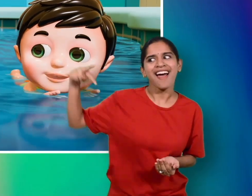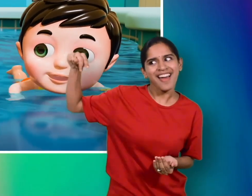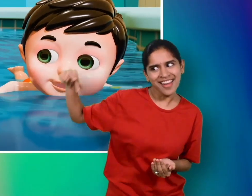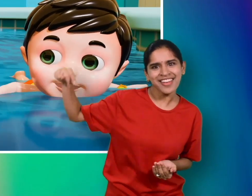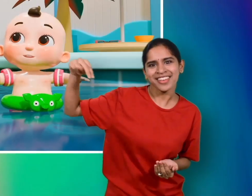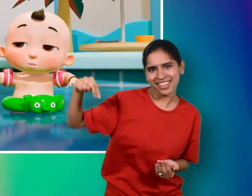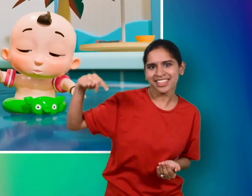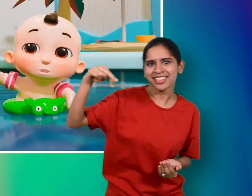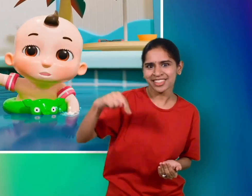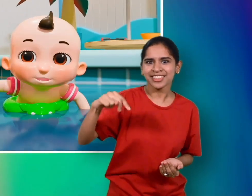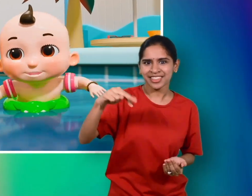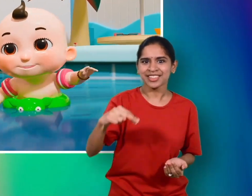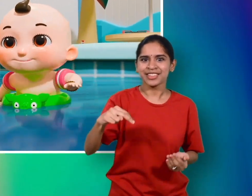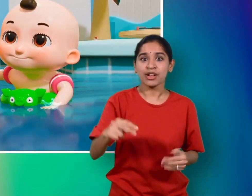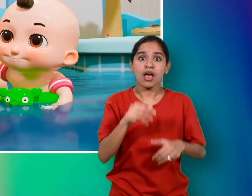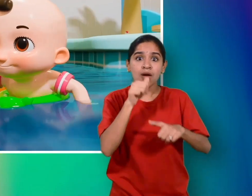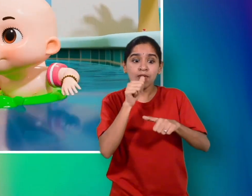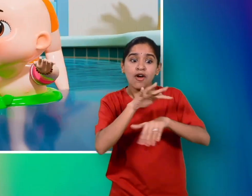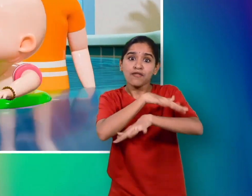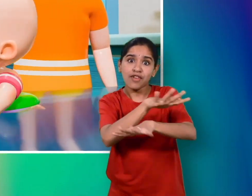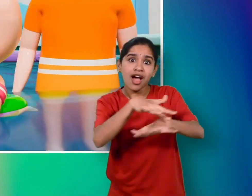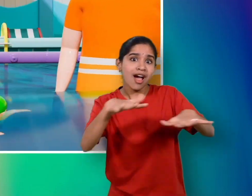बेबी मेरा आएगा,